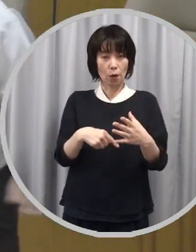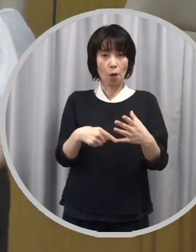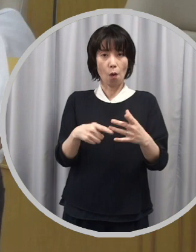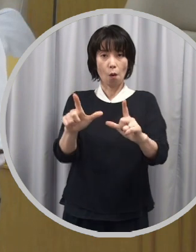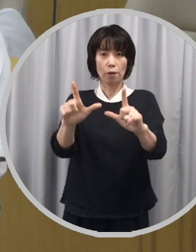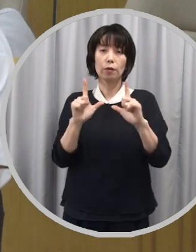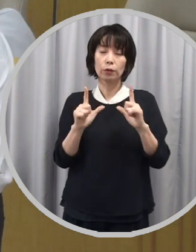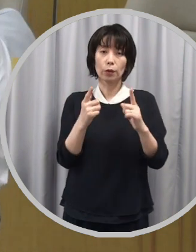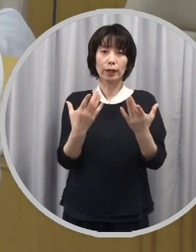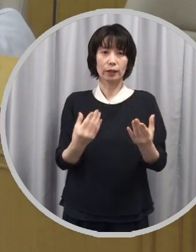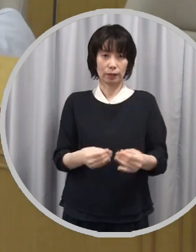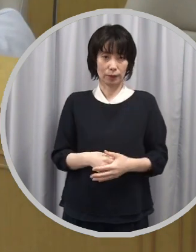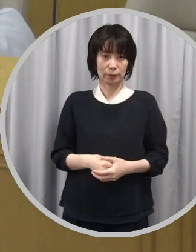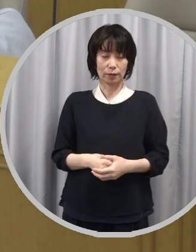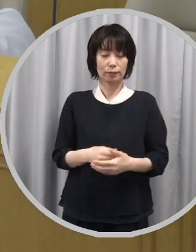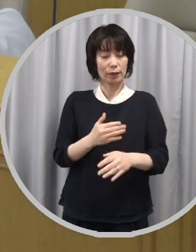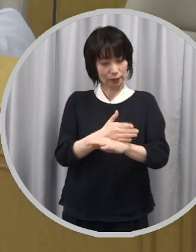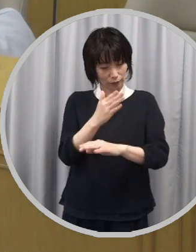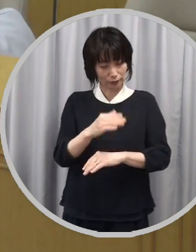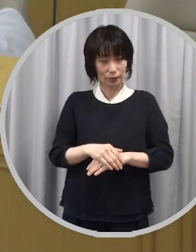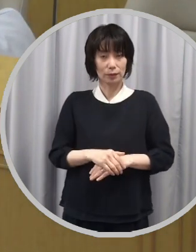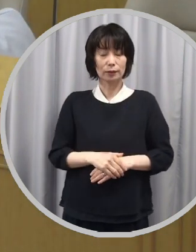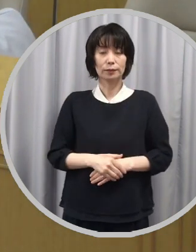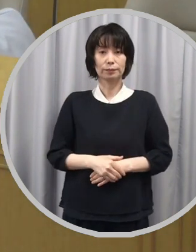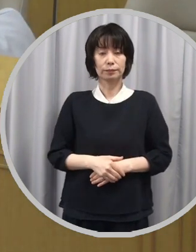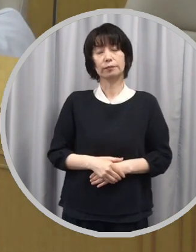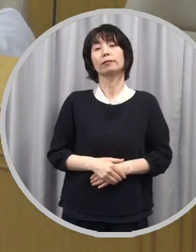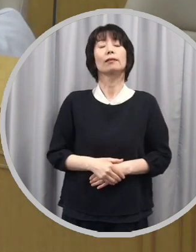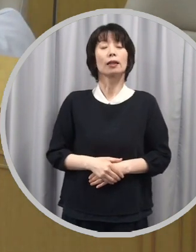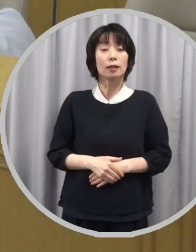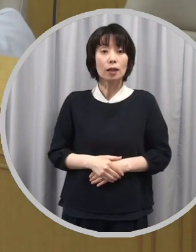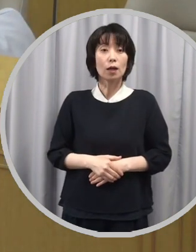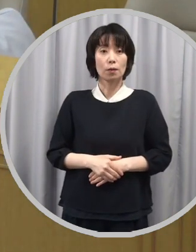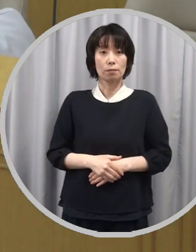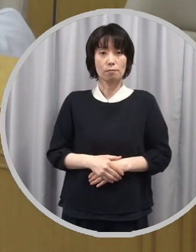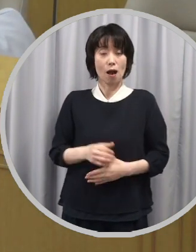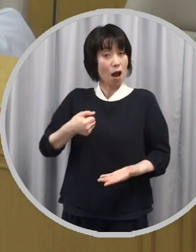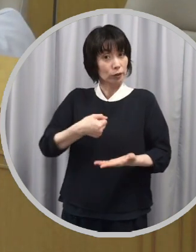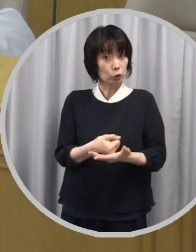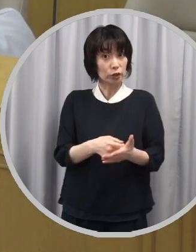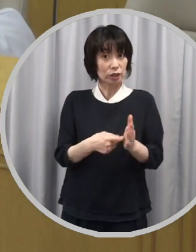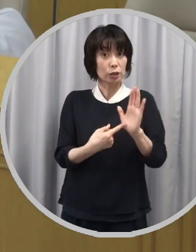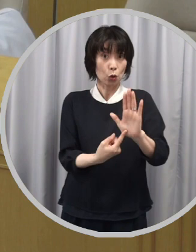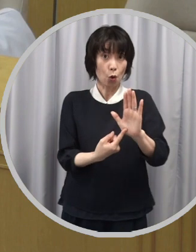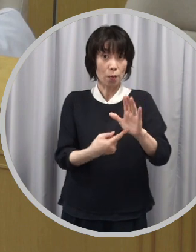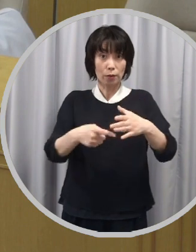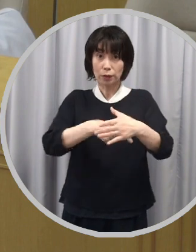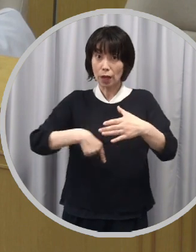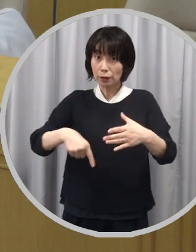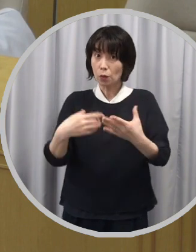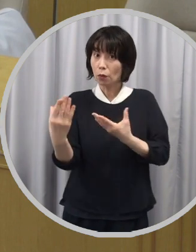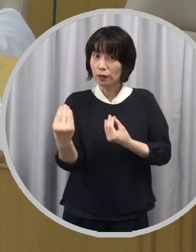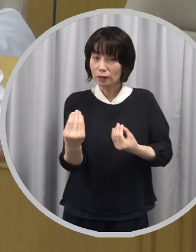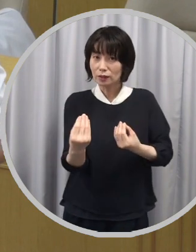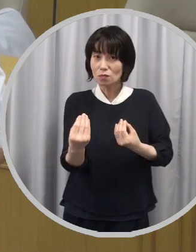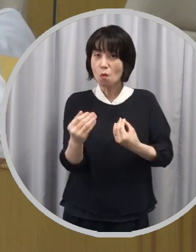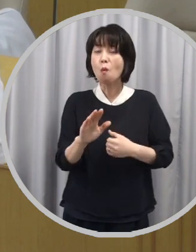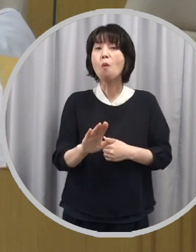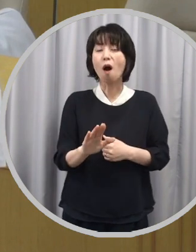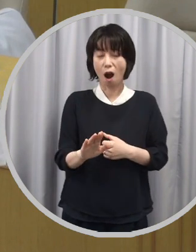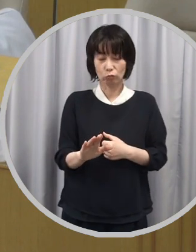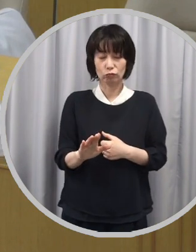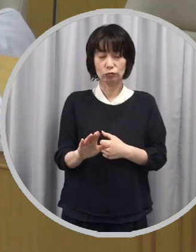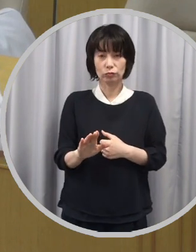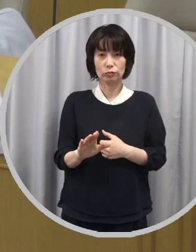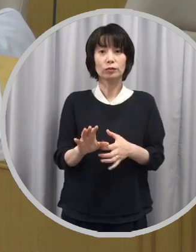ご答弁をいただきました。ありがとうございます。所信表明とダブるような部分もございますので、またこの